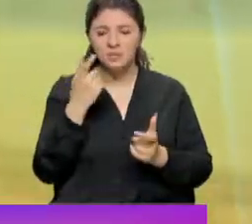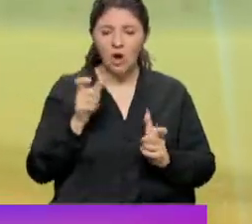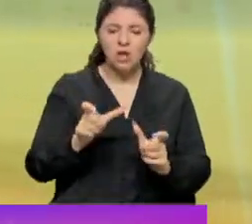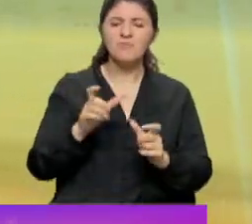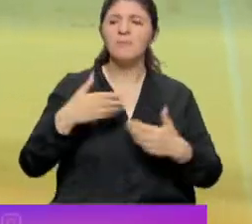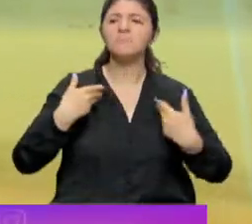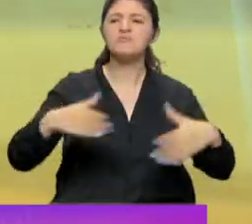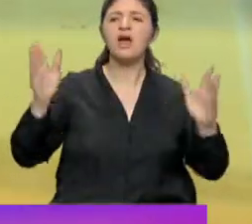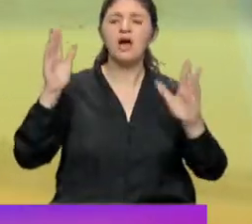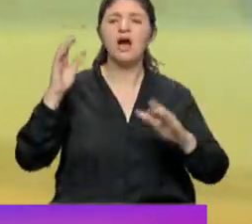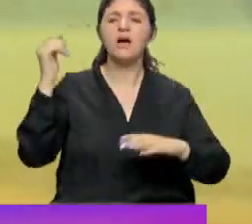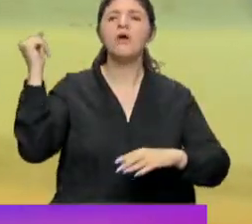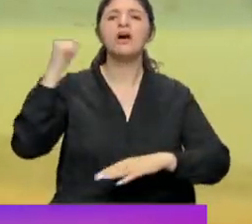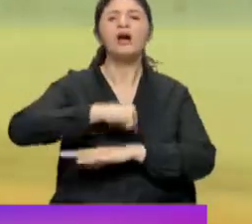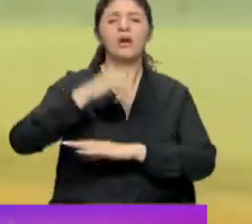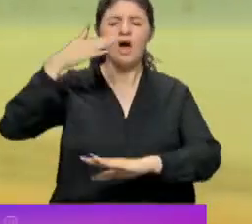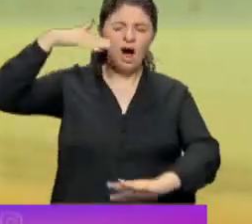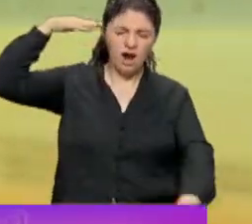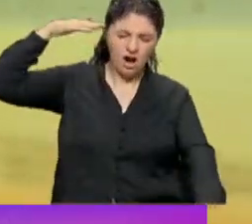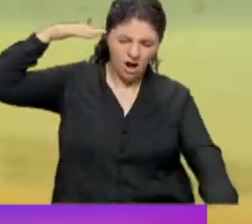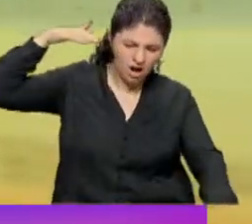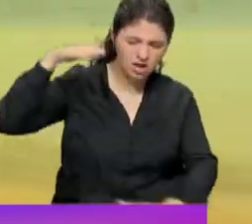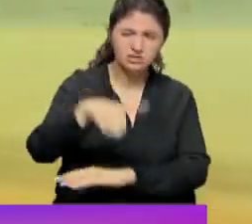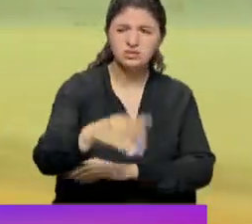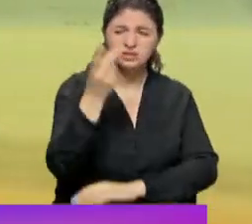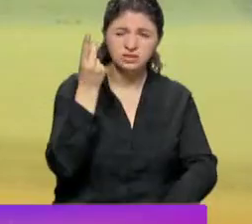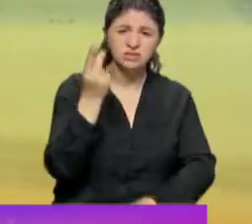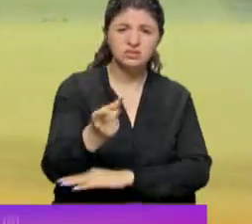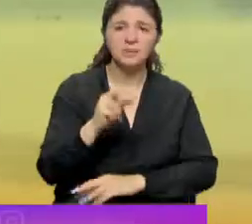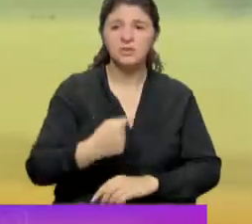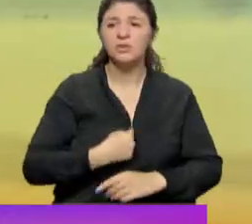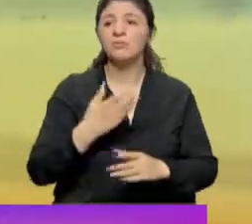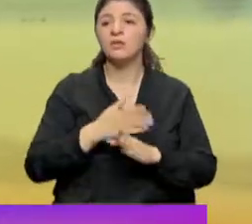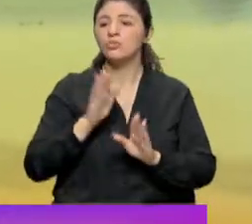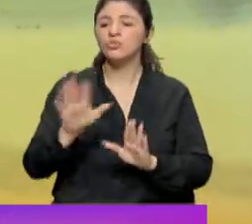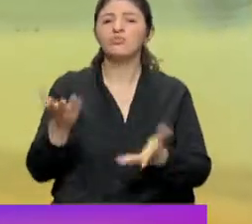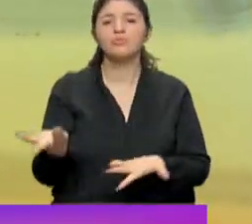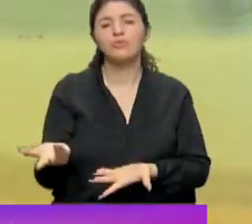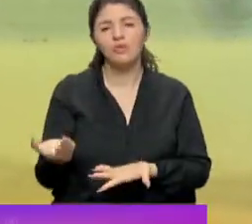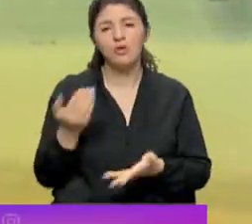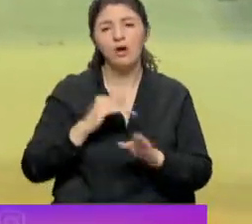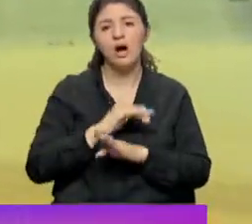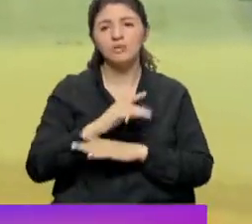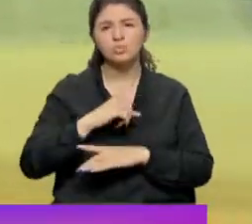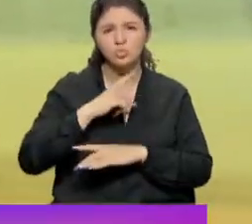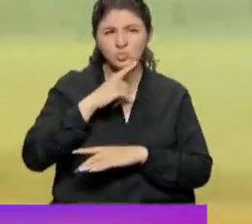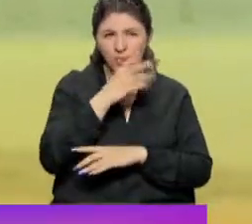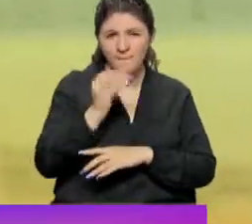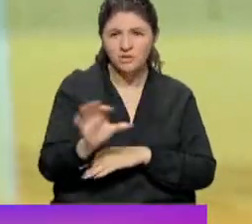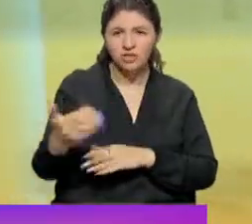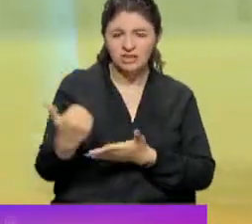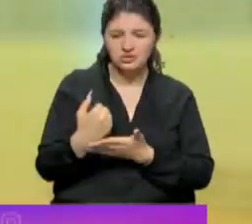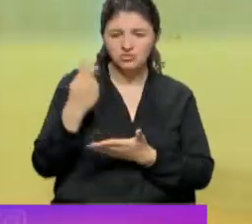almak yerine bıraktılar böyle kamyon böyle yokuş aşağı gidiyor gibi hissediyorum niye durdurulamıyor hayatımı zorlaşıyor